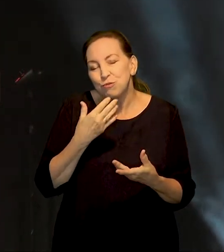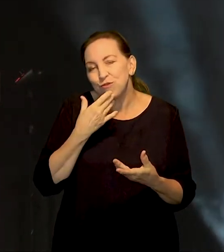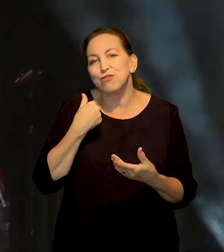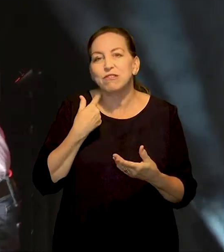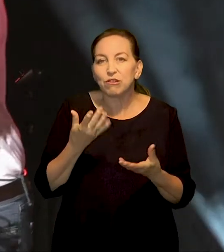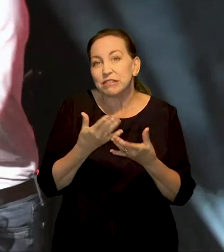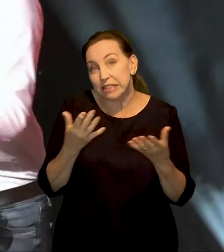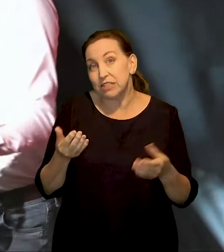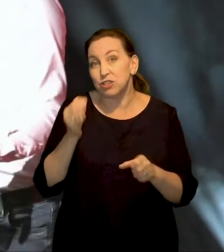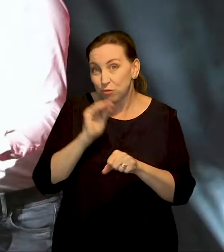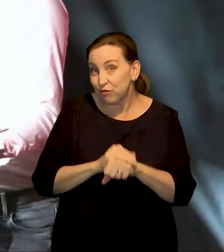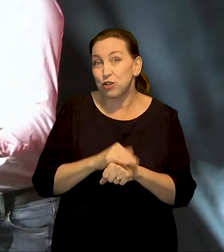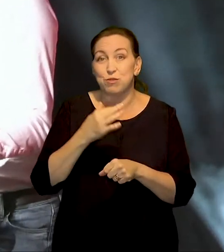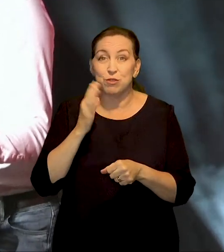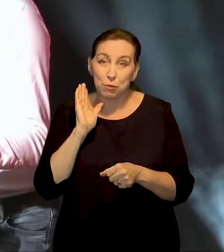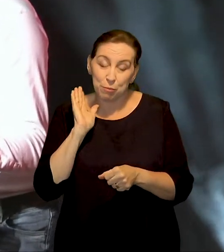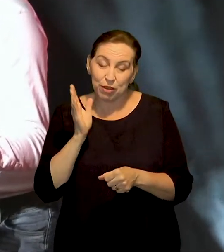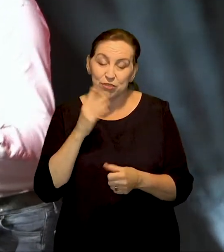Bóg?